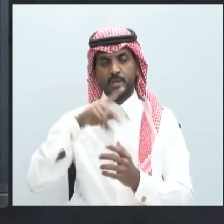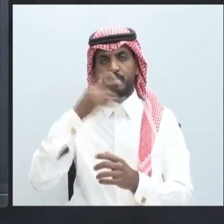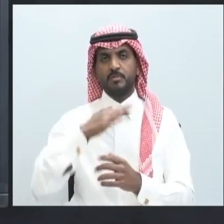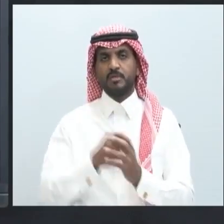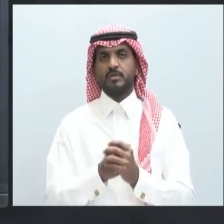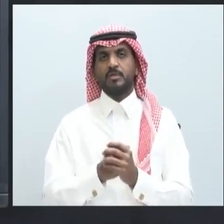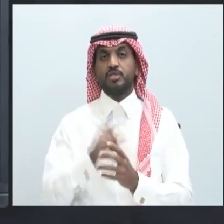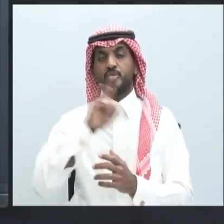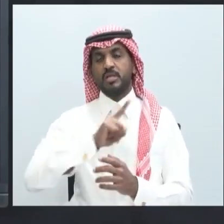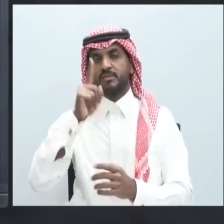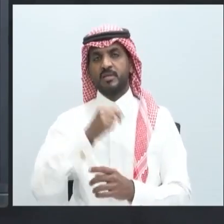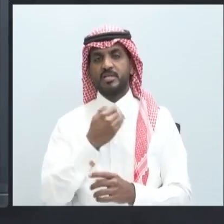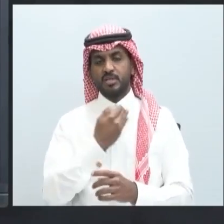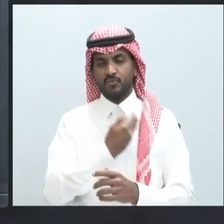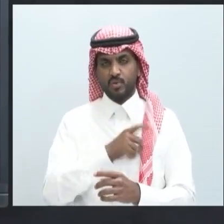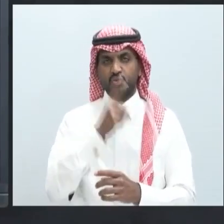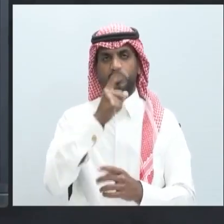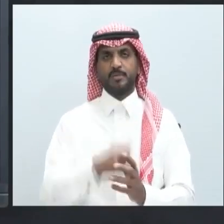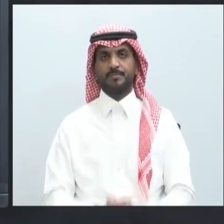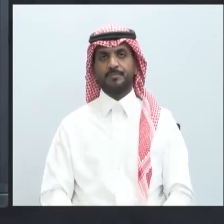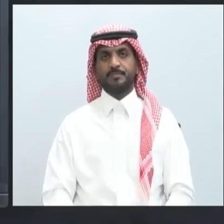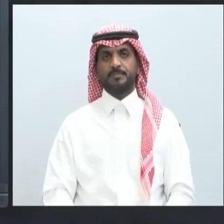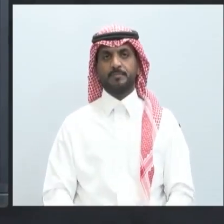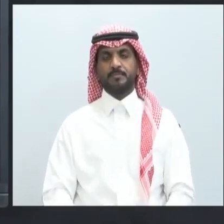وبحمدك اشهد ان لا اله الا انت استغفرك واتوب اليك